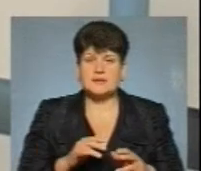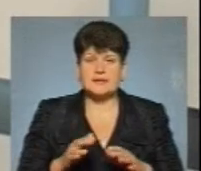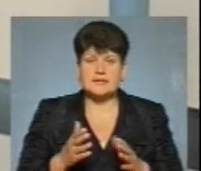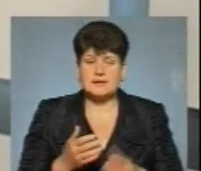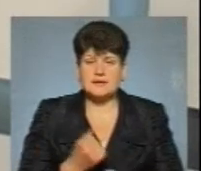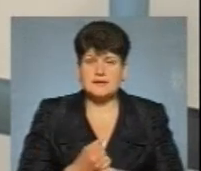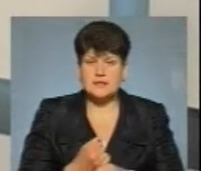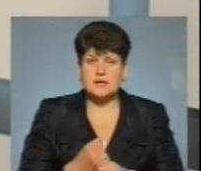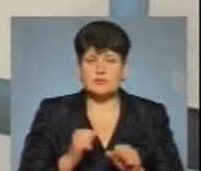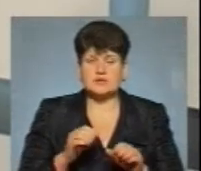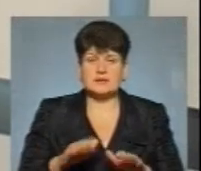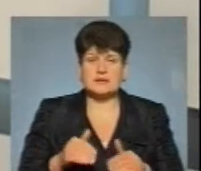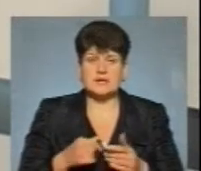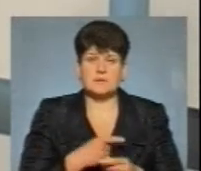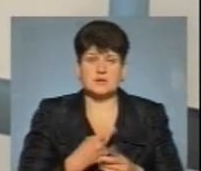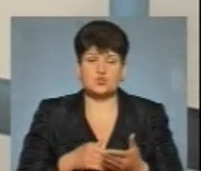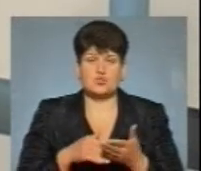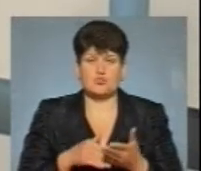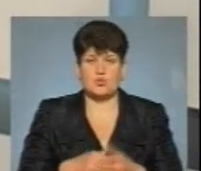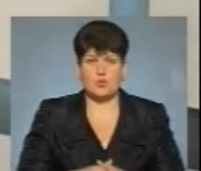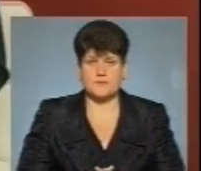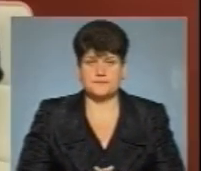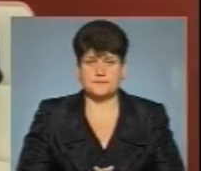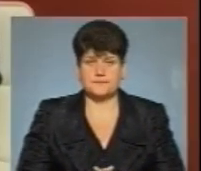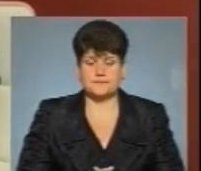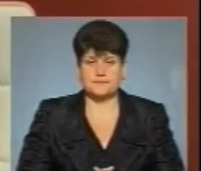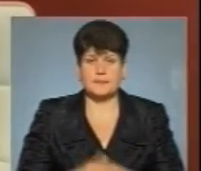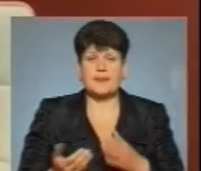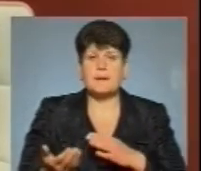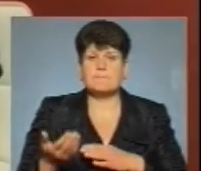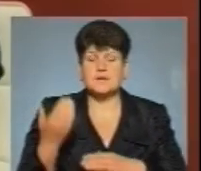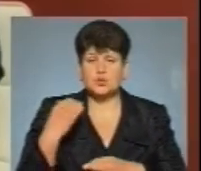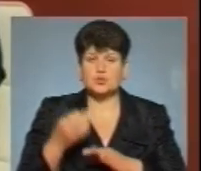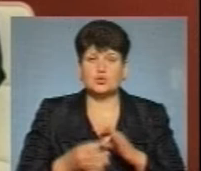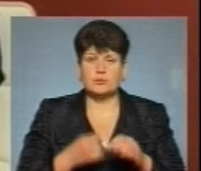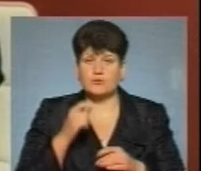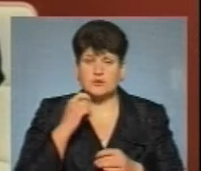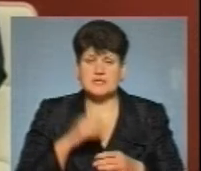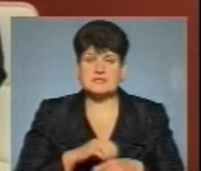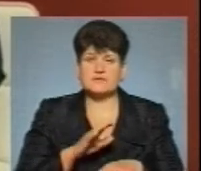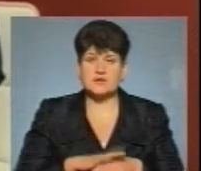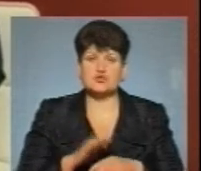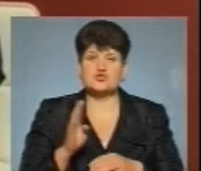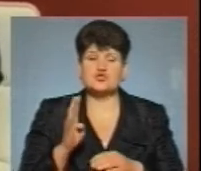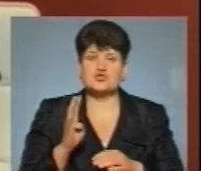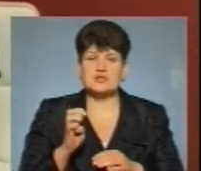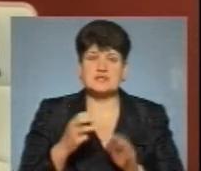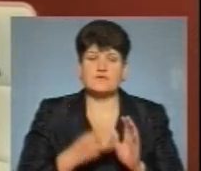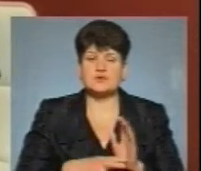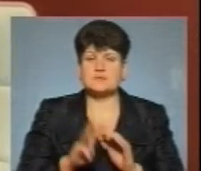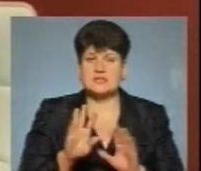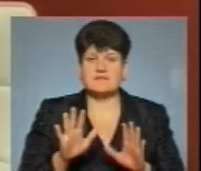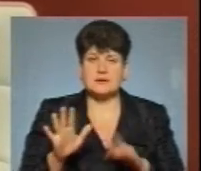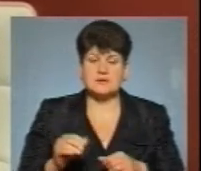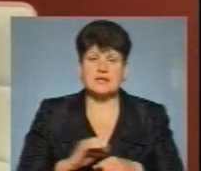і можливість надання медичної допомоги. Минулої доби в Україні зафіксували 483 випадки